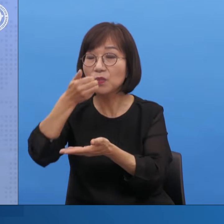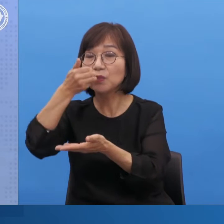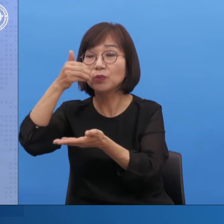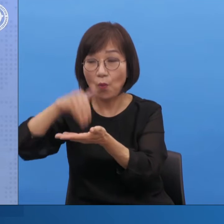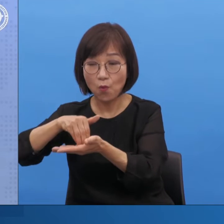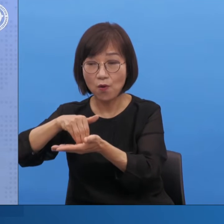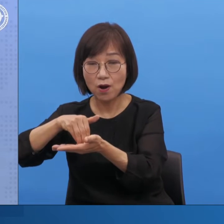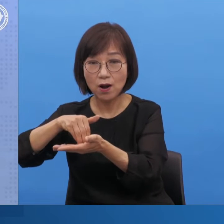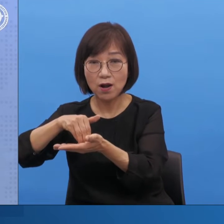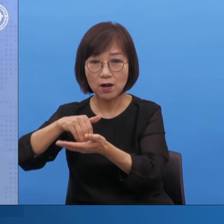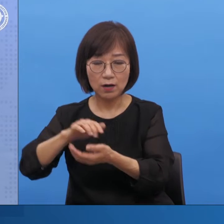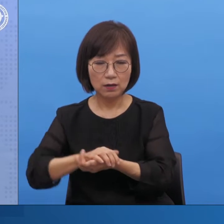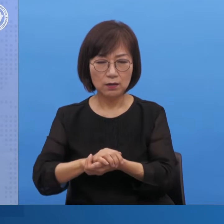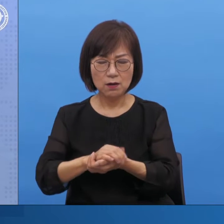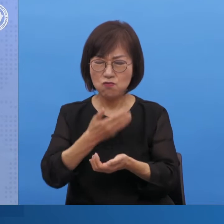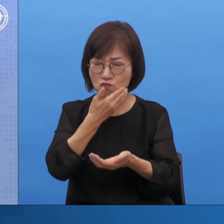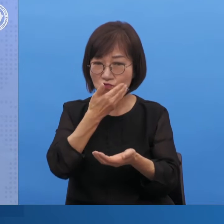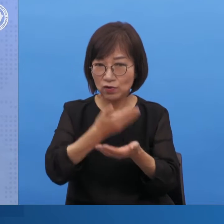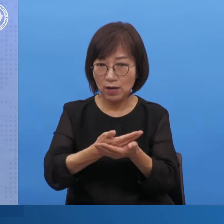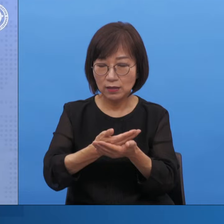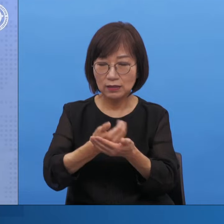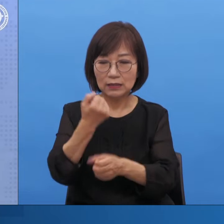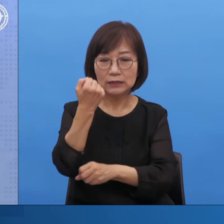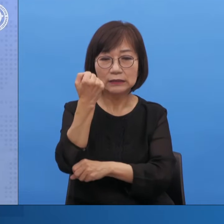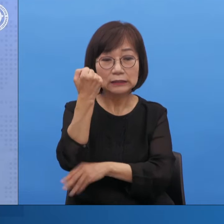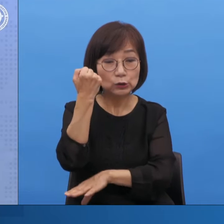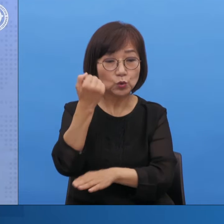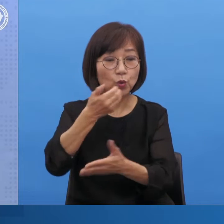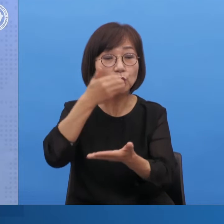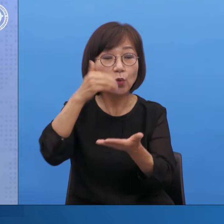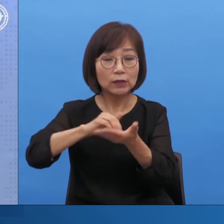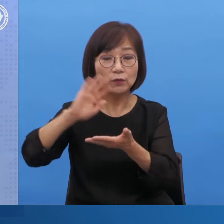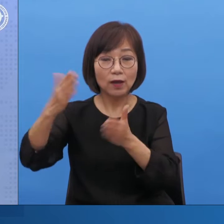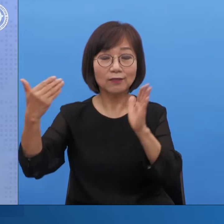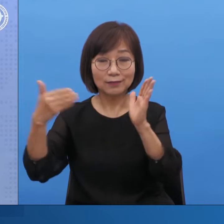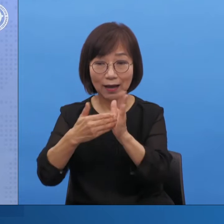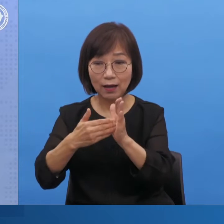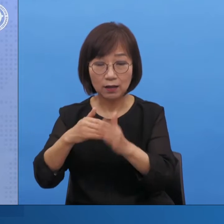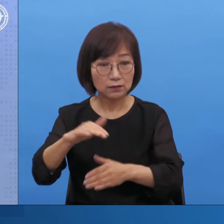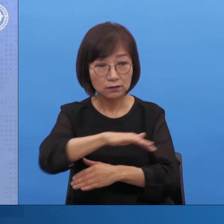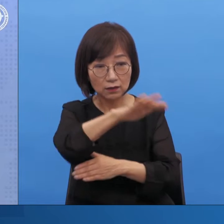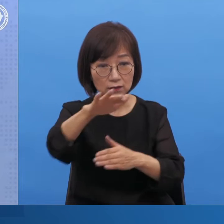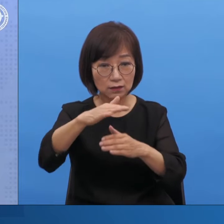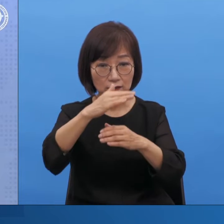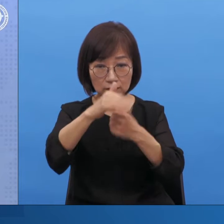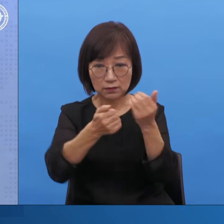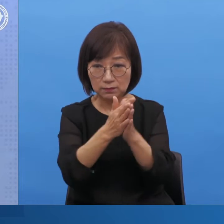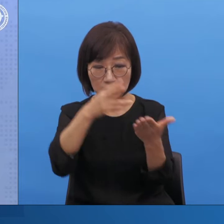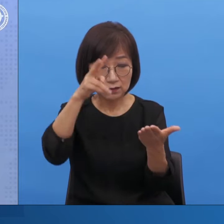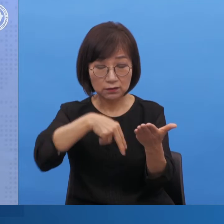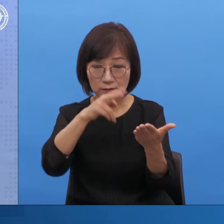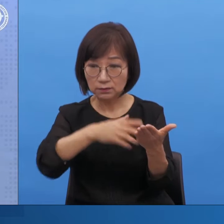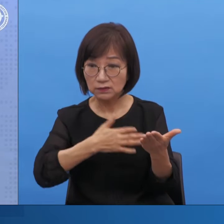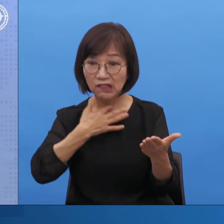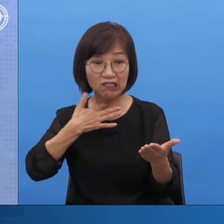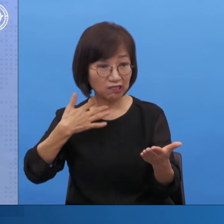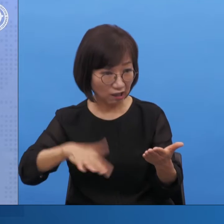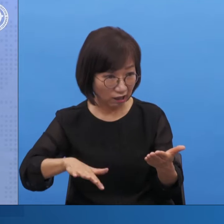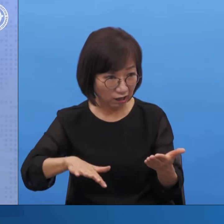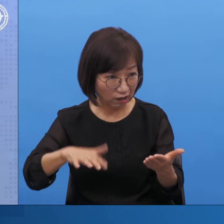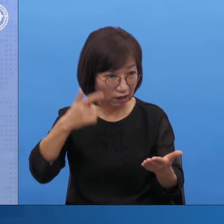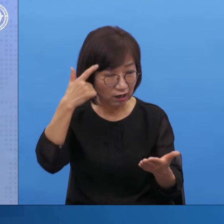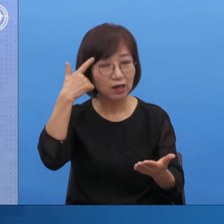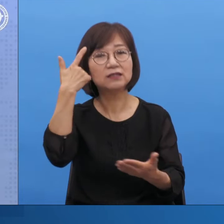머릿돌이 되었다는 소리를 들은 적 없느냐? 이렇게 물었잖아요. He asked, "Have you never read in the scriptures the stone of the builders rejected has